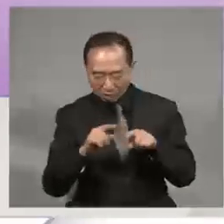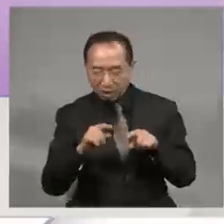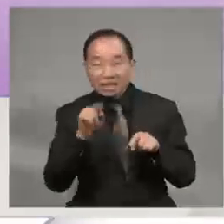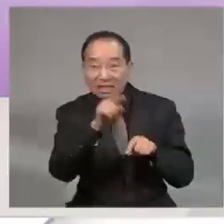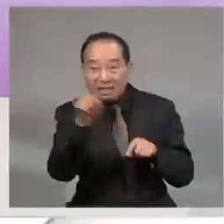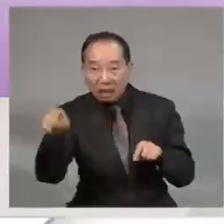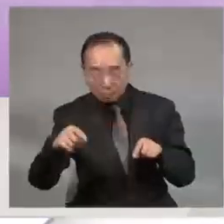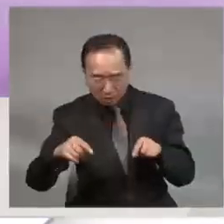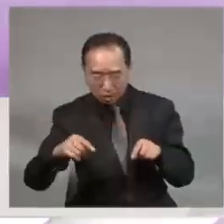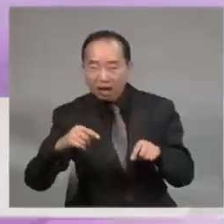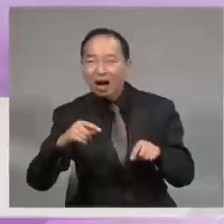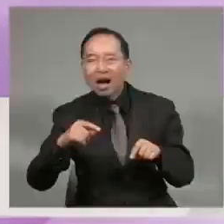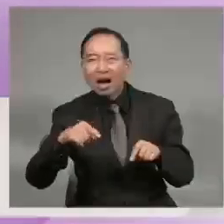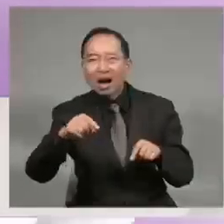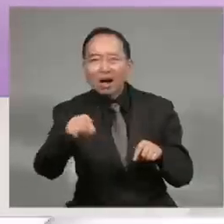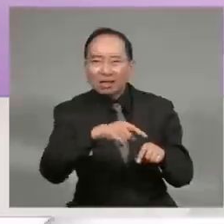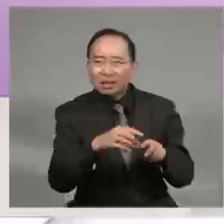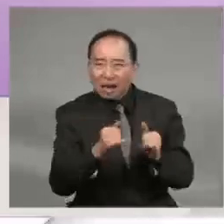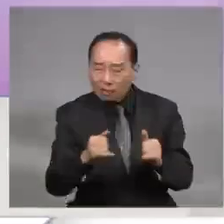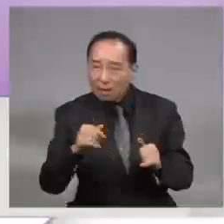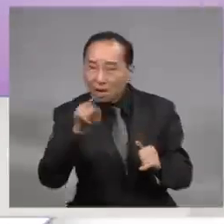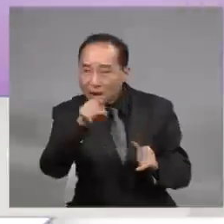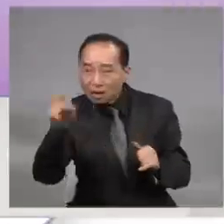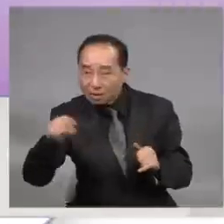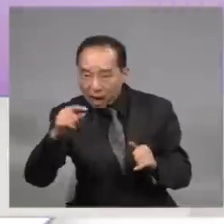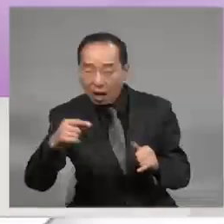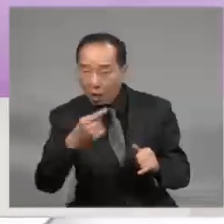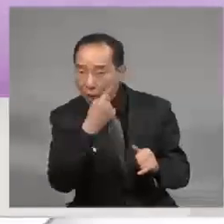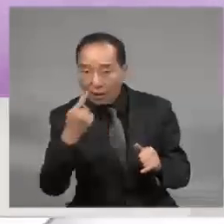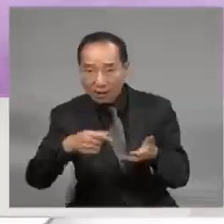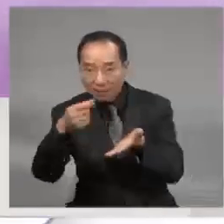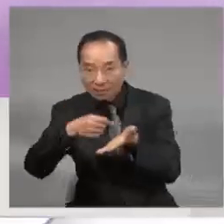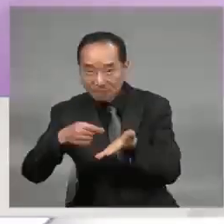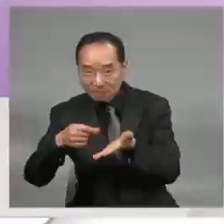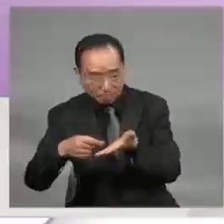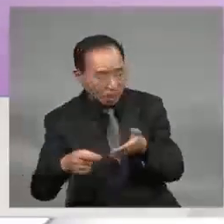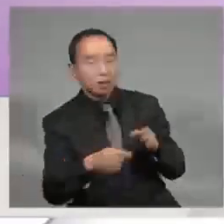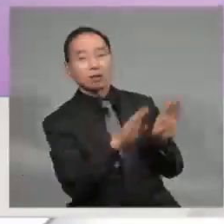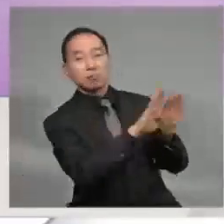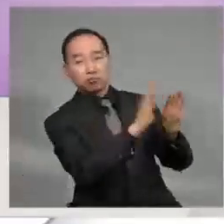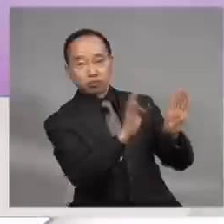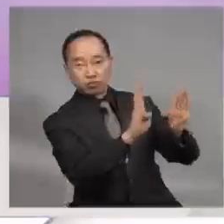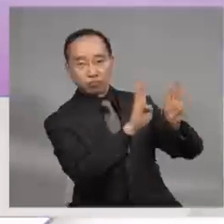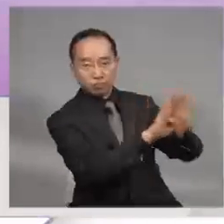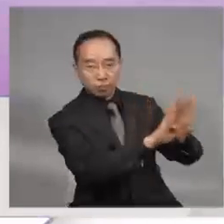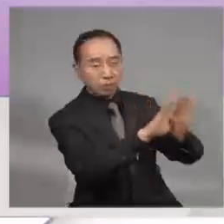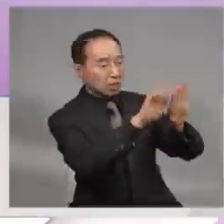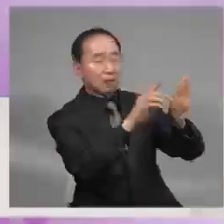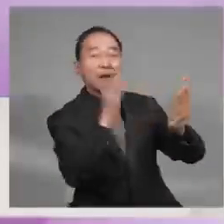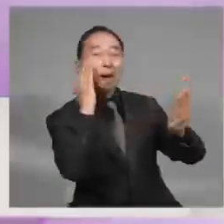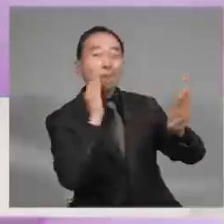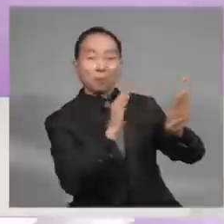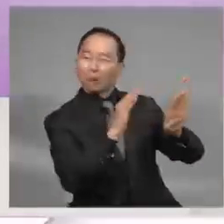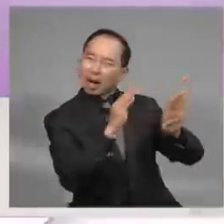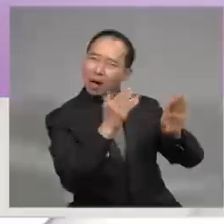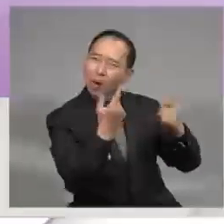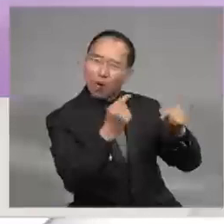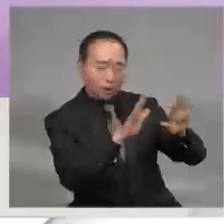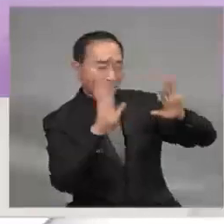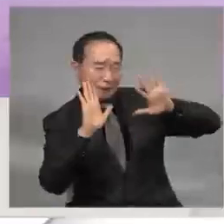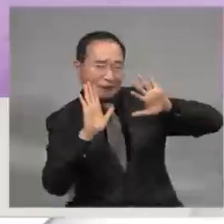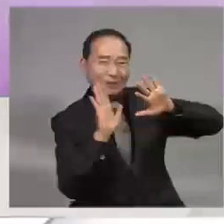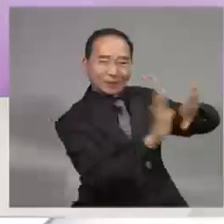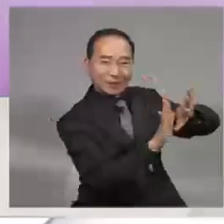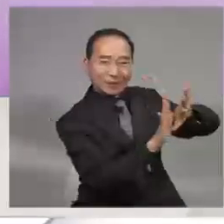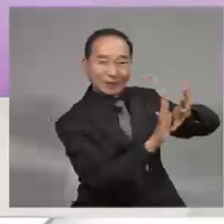다시 봉인을 해서 보관을 합니다. 네. 예, 그 뭐 혹이라도 뜯게 되면 그냥 바로 식별이 가능하겠네요. 네, 한번 뜯겨졌다고. 네, 그 정도로